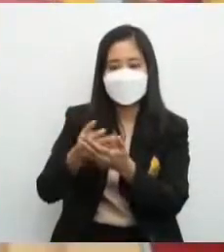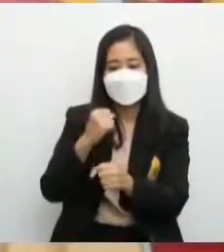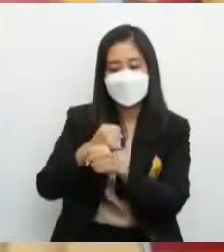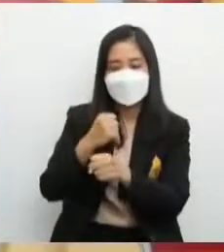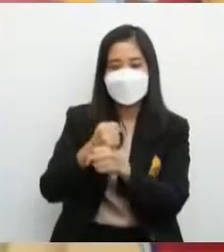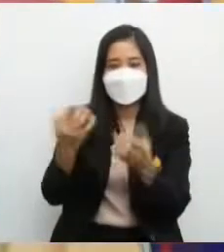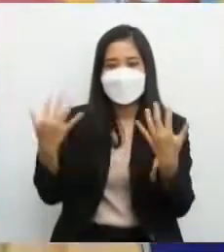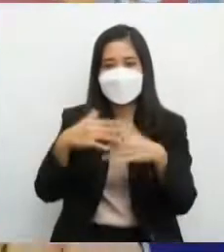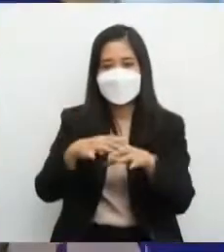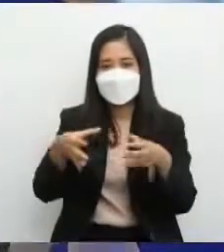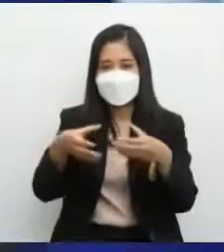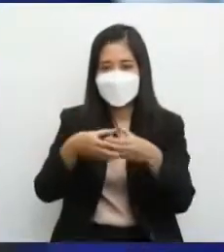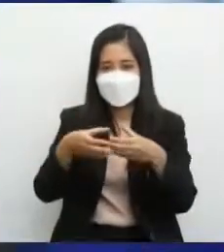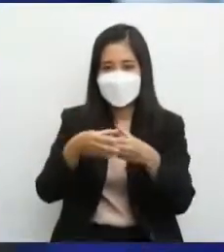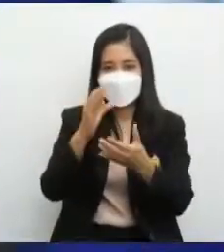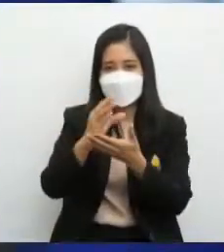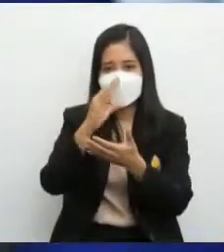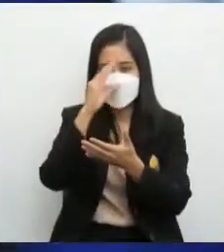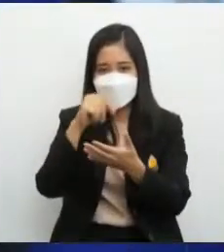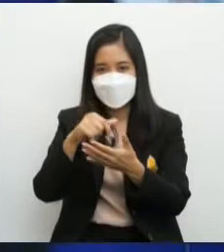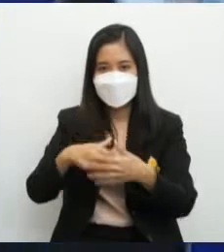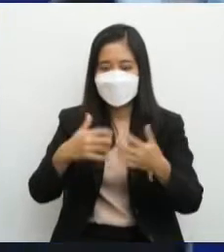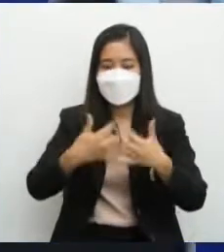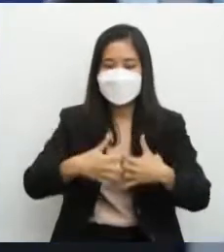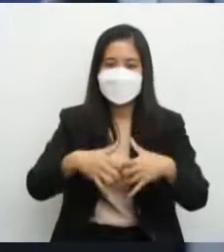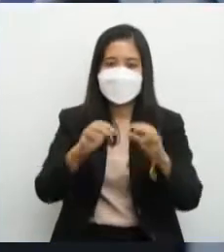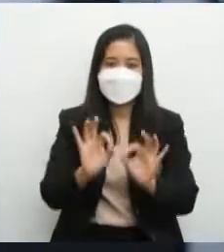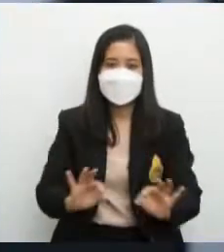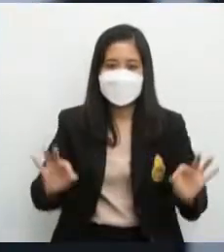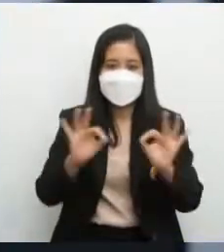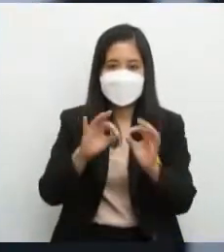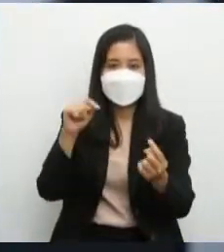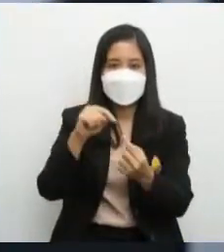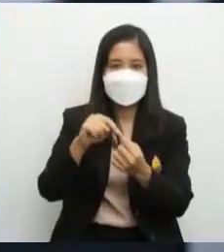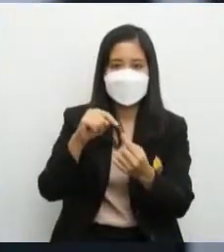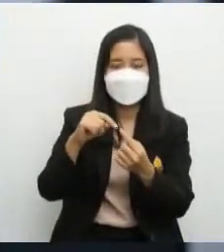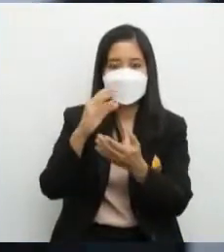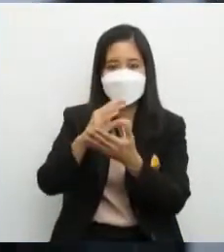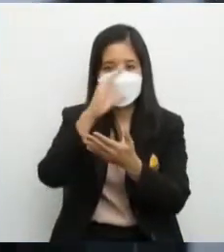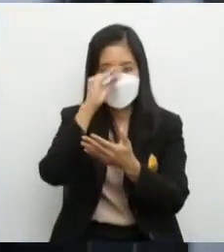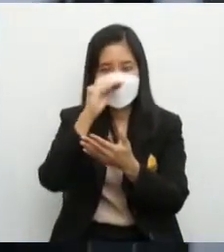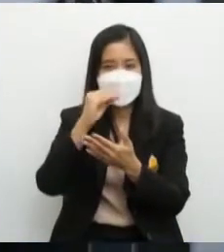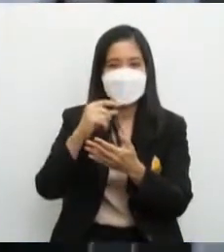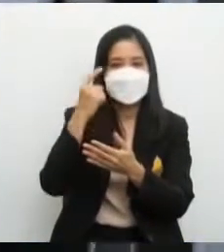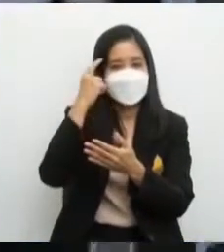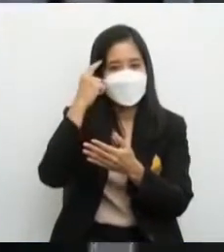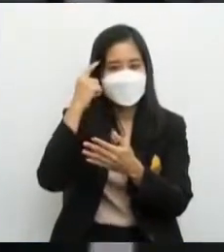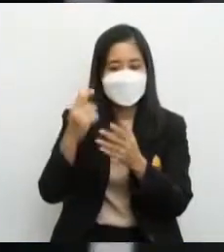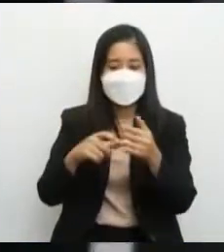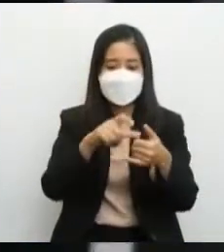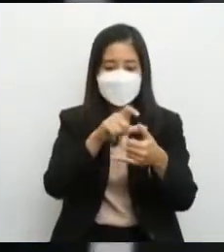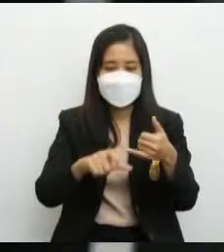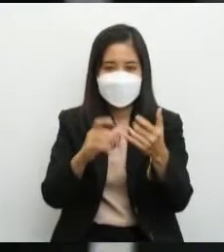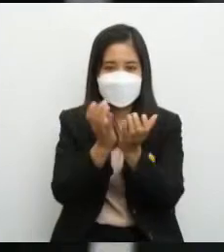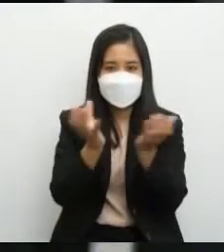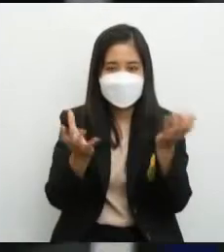ลุ่มการศึกษาเป็นเครื่องมือสำคัญในการพัฒนาความรู้ความคิดคุณธรรมของเด็กและเยาว